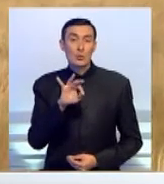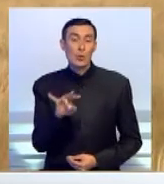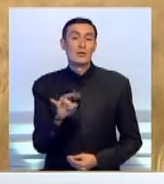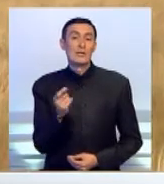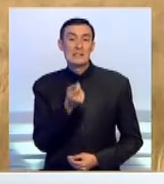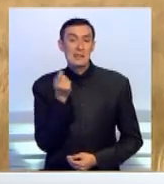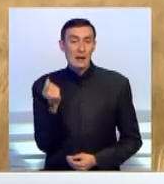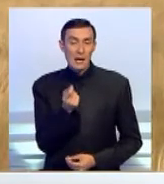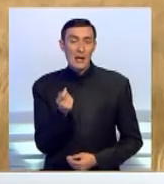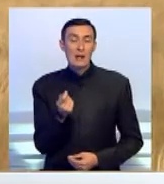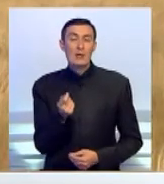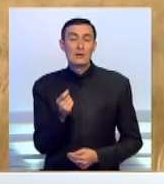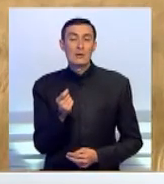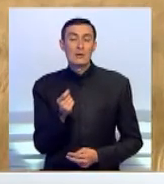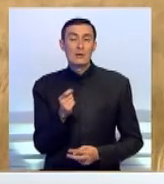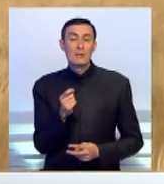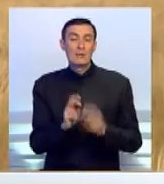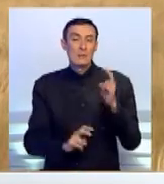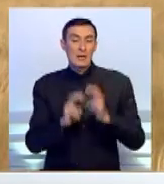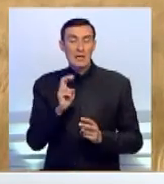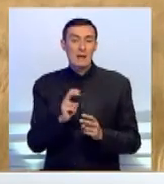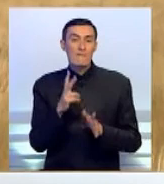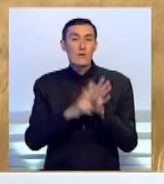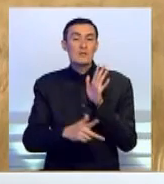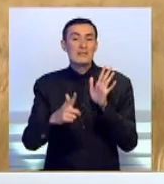на хлебоприемное предприятие,